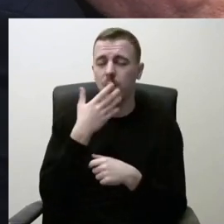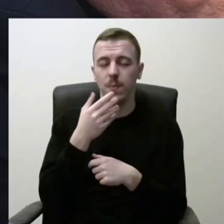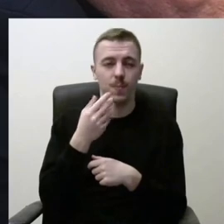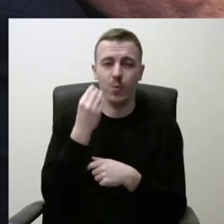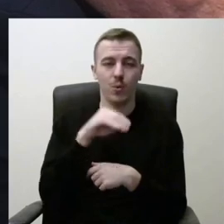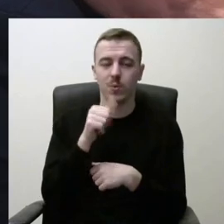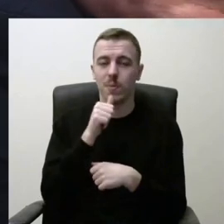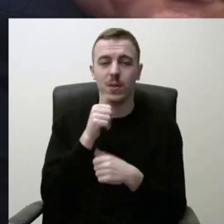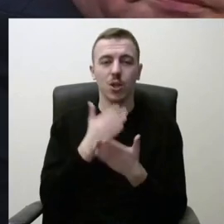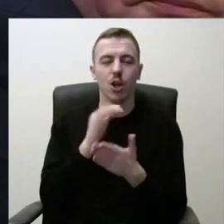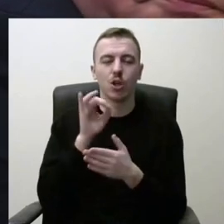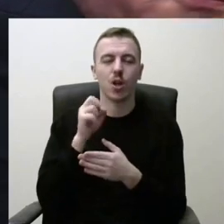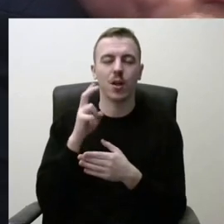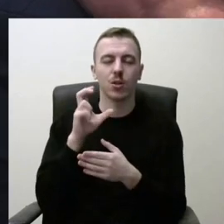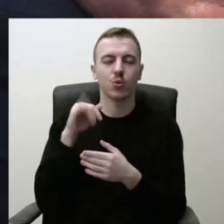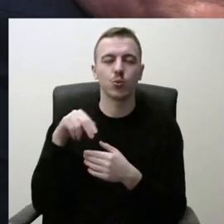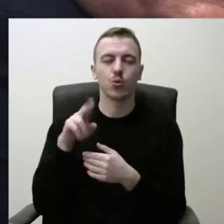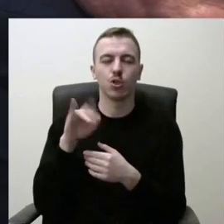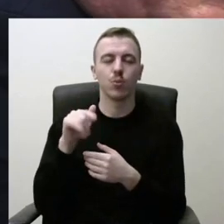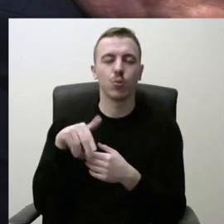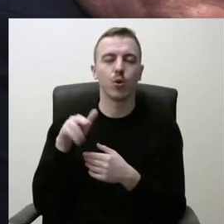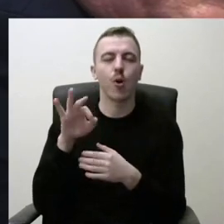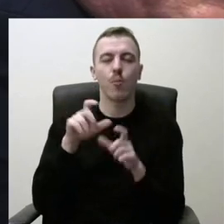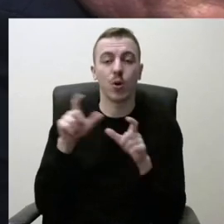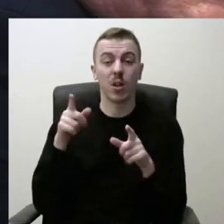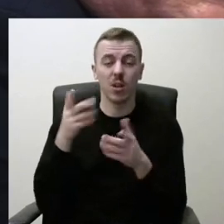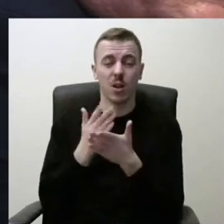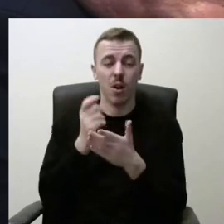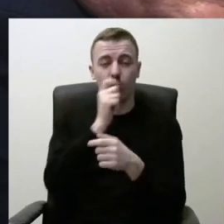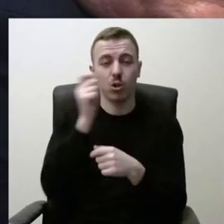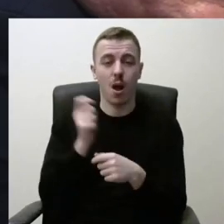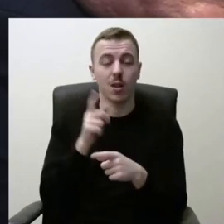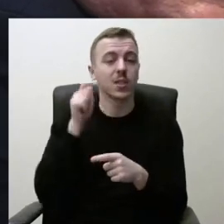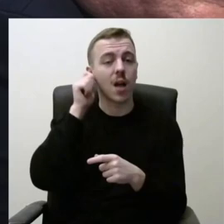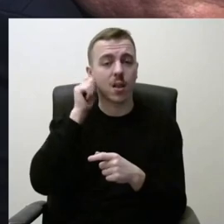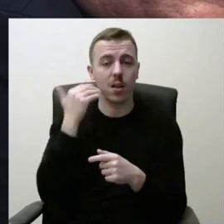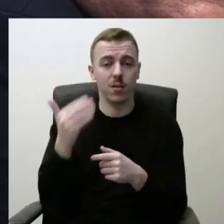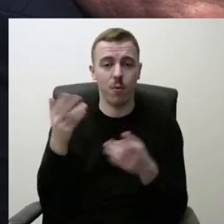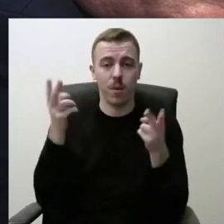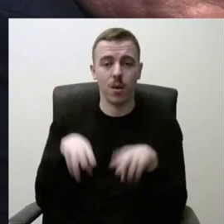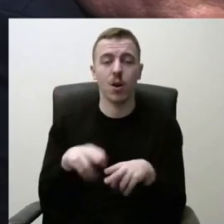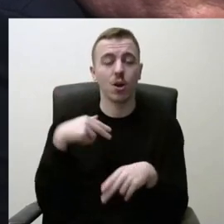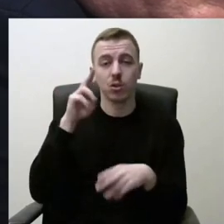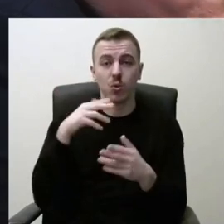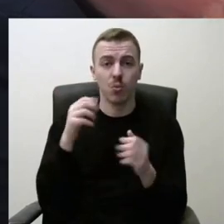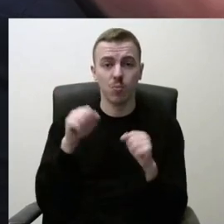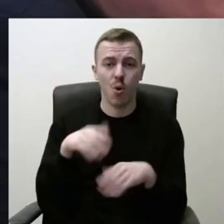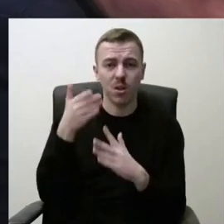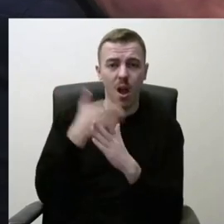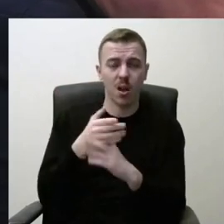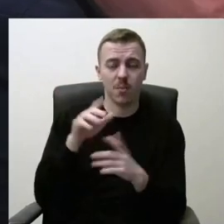Žiburio vidurinė mokykla, kuri yra iš visų uždaryta užkalta langais ir naudojama kaip sandėlis. Nežinau, kodėl tos patalpos ar bendalis patalpų negalėtų